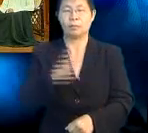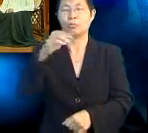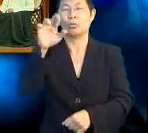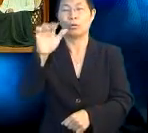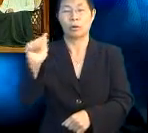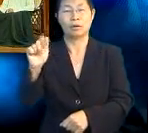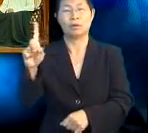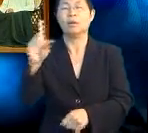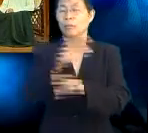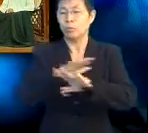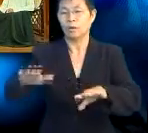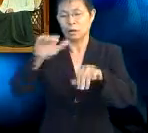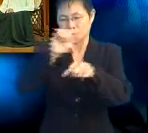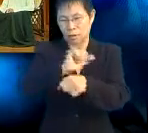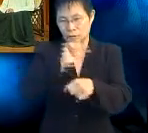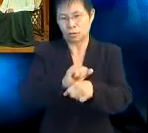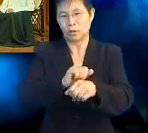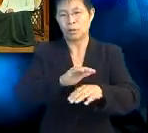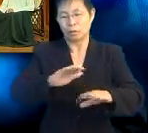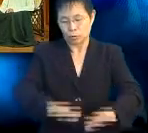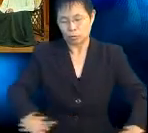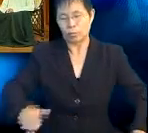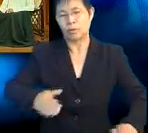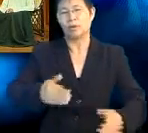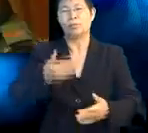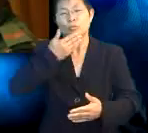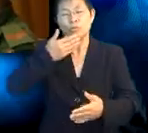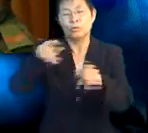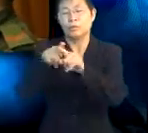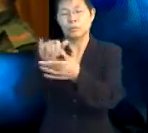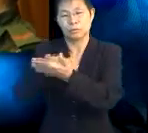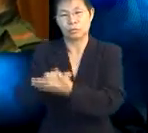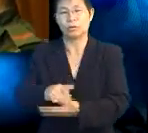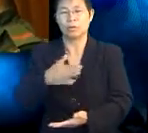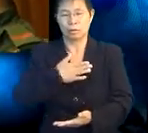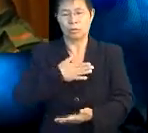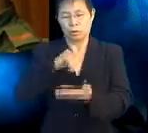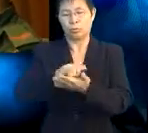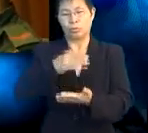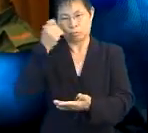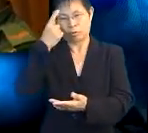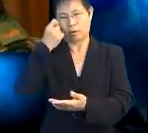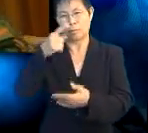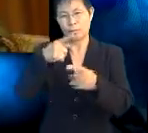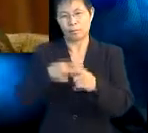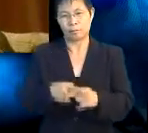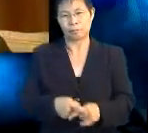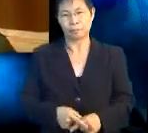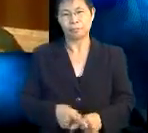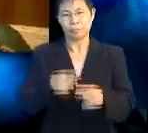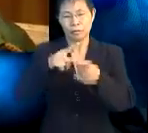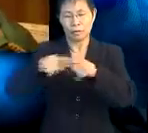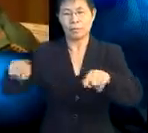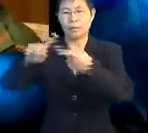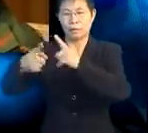kerja untuk budak-budak mentah seperti kamu. Itu Murad faham, Abang Mat. Tapi kawan-kawan Murad